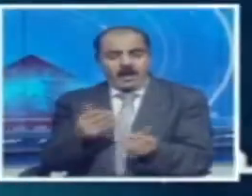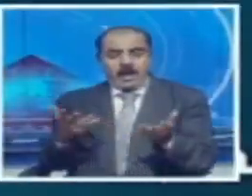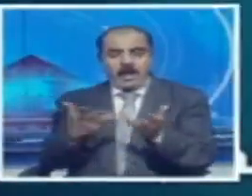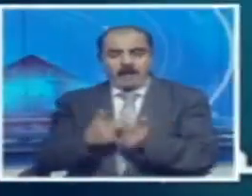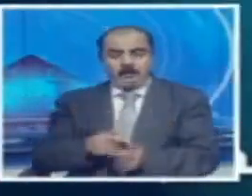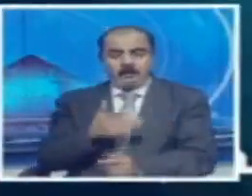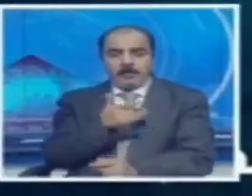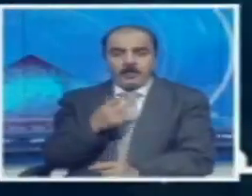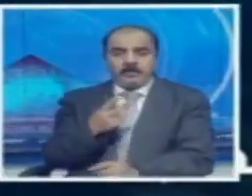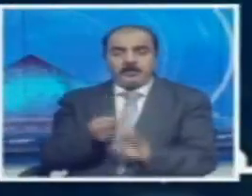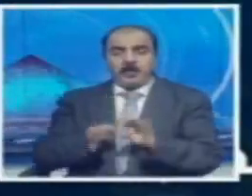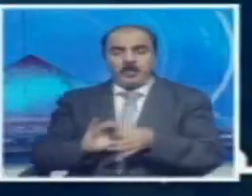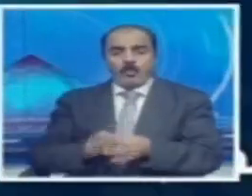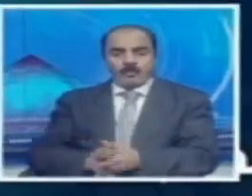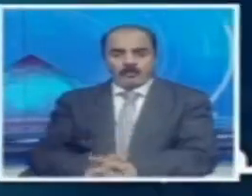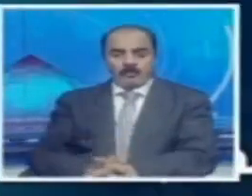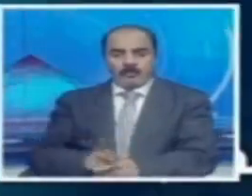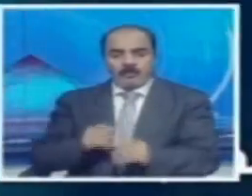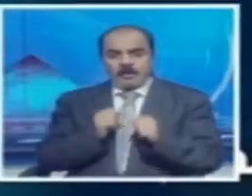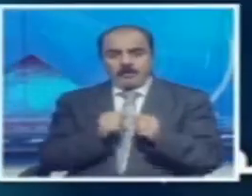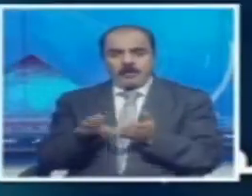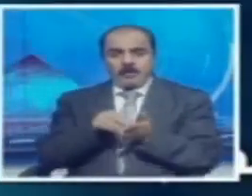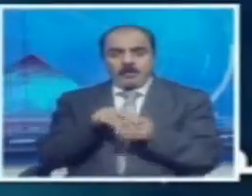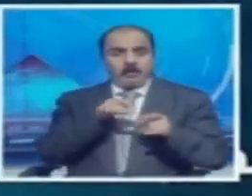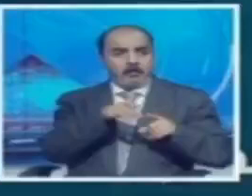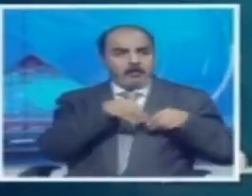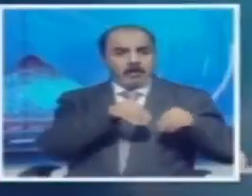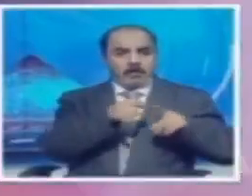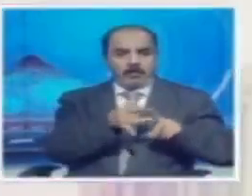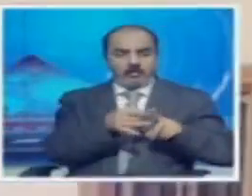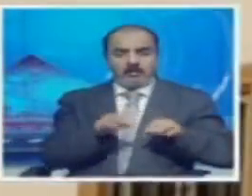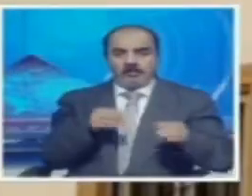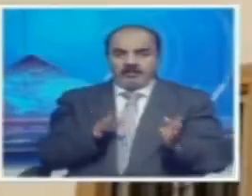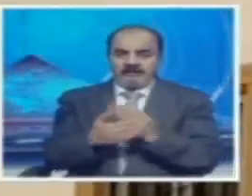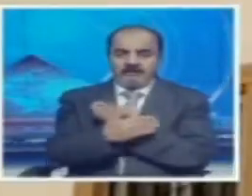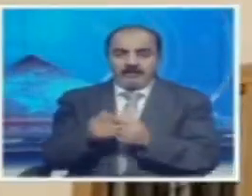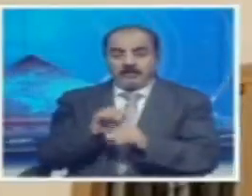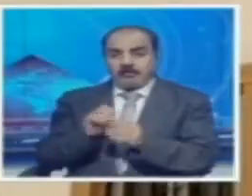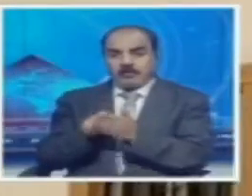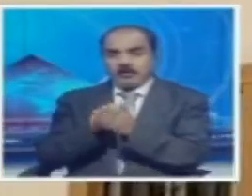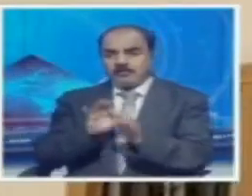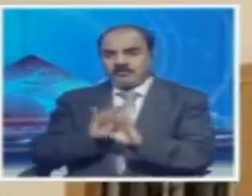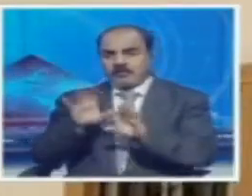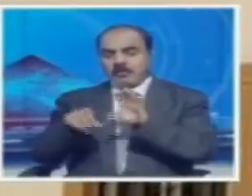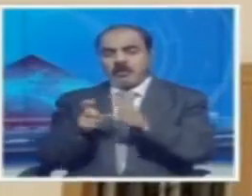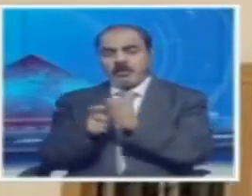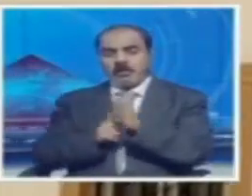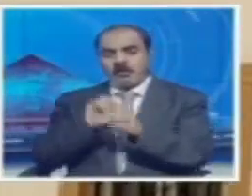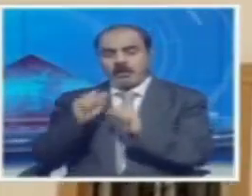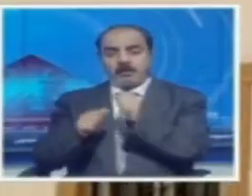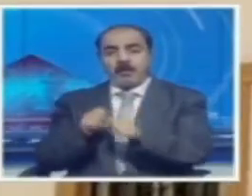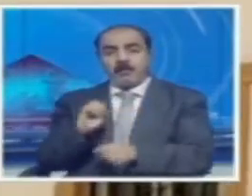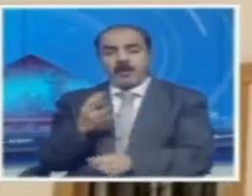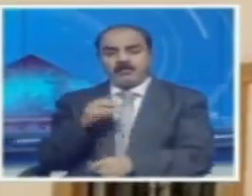قرابة 102 مليون جنيه متحصلة من الإتجار في المواد المخدرة. كما تم اتخاذ الإجراءات القانونية حيال